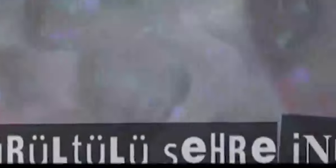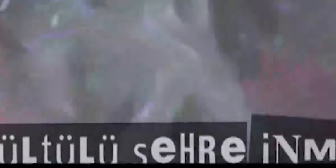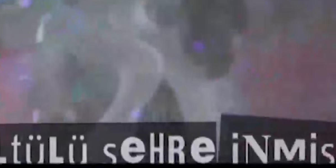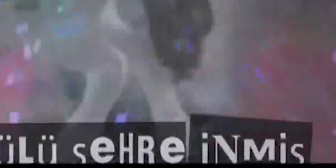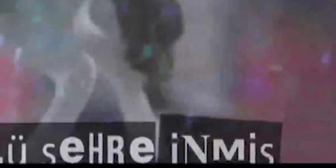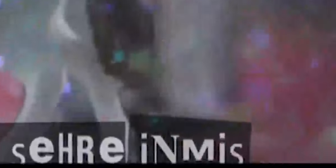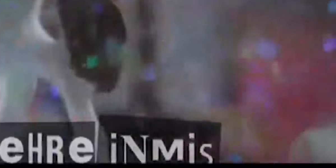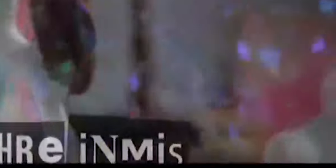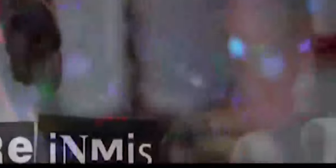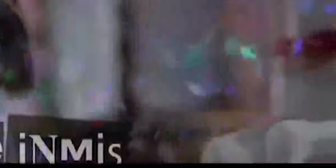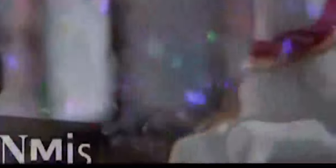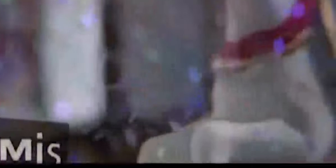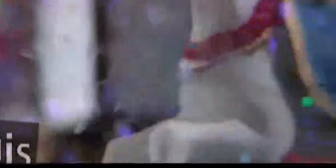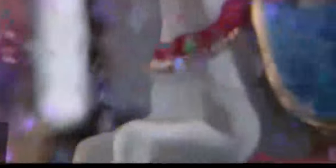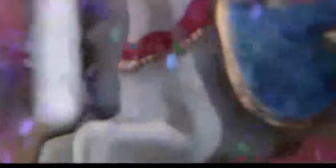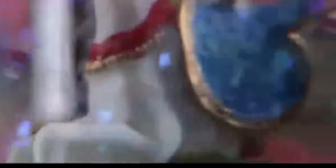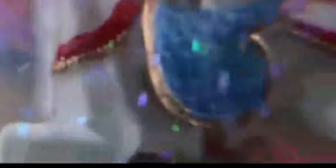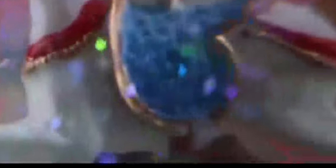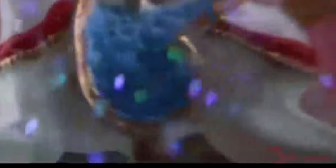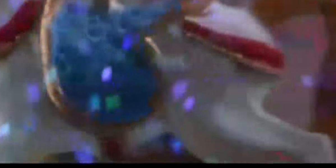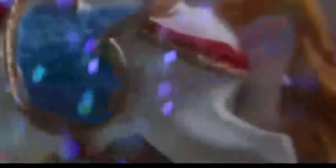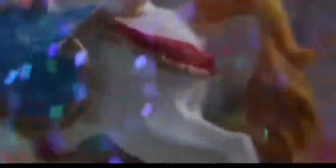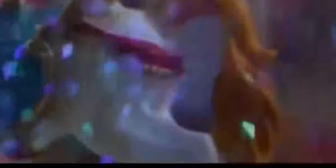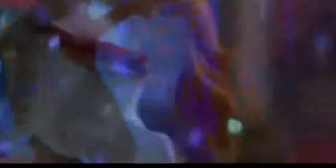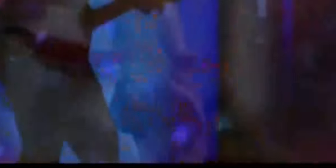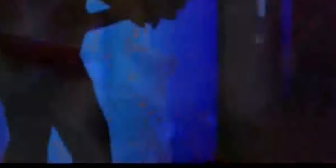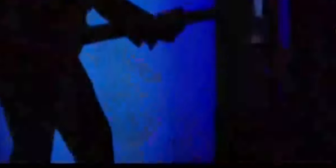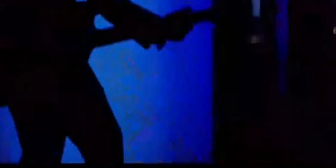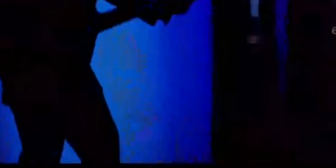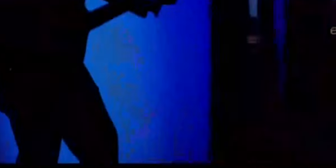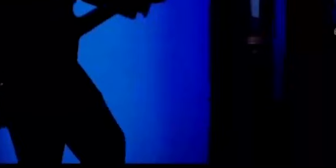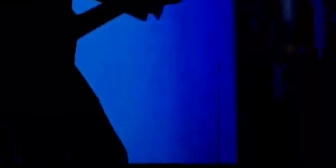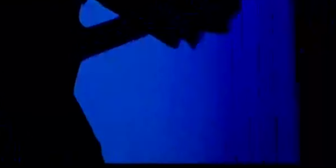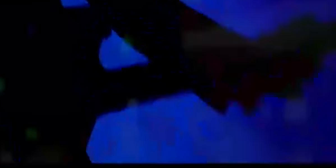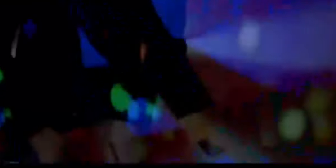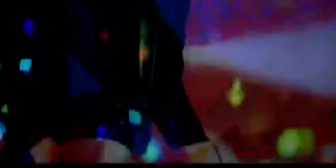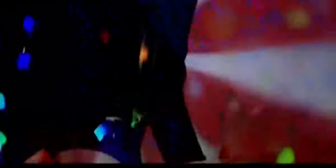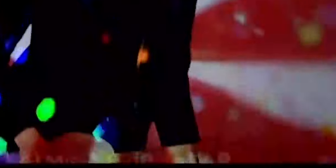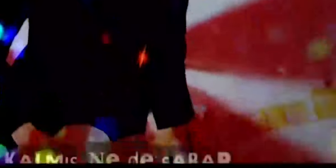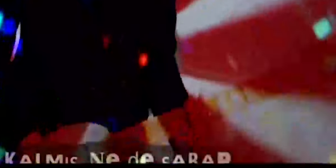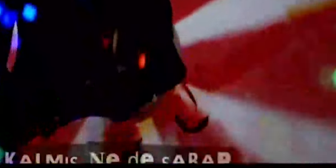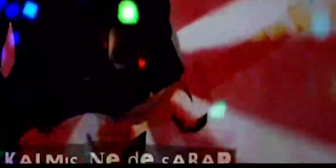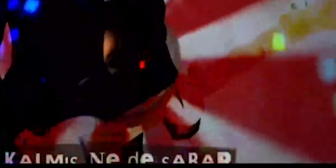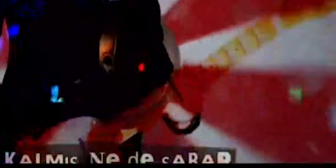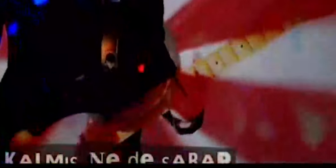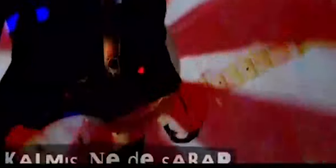şehre inmiş. Ne var?